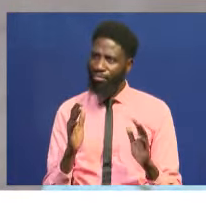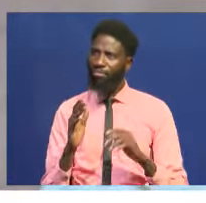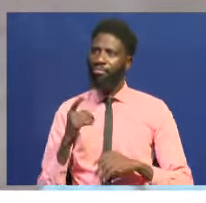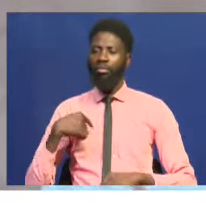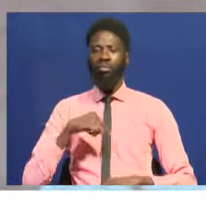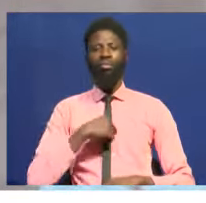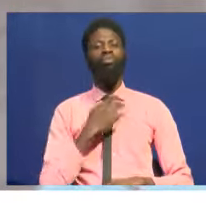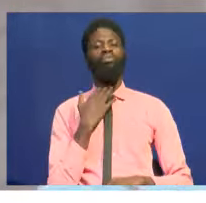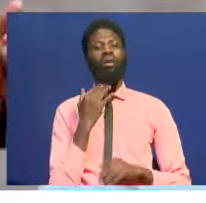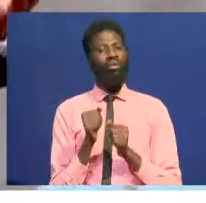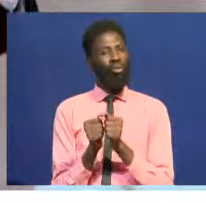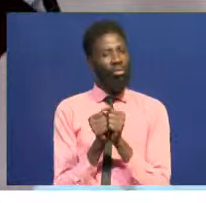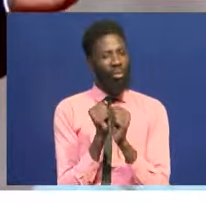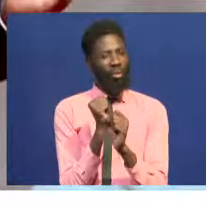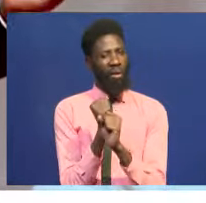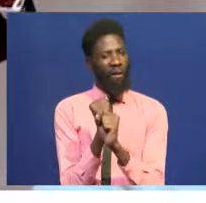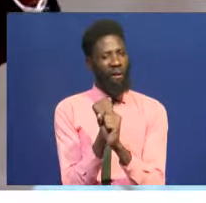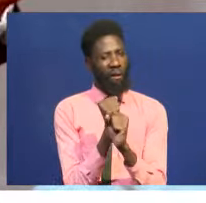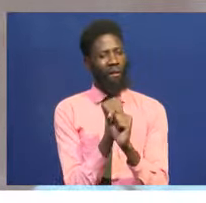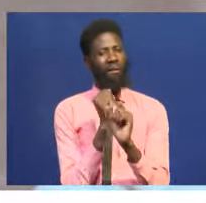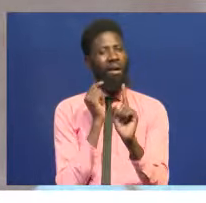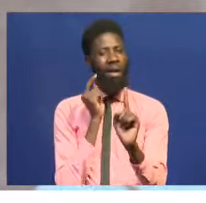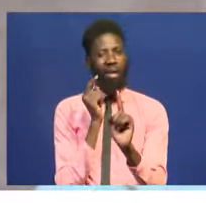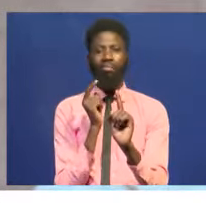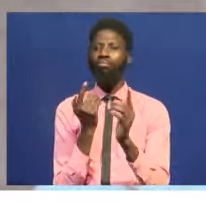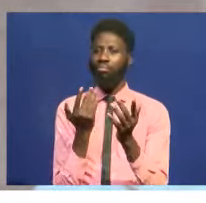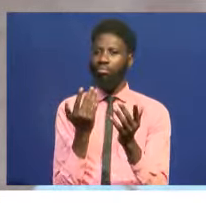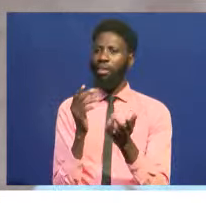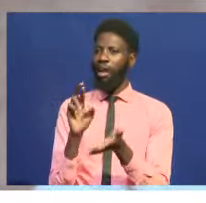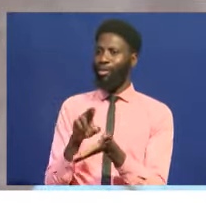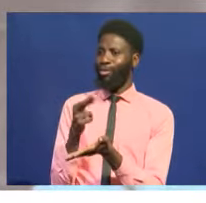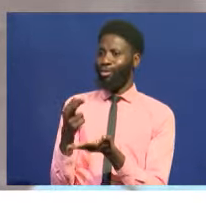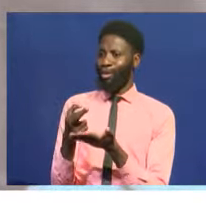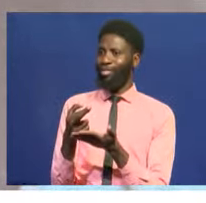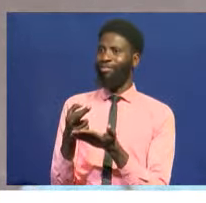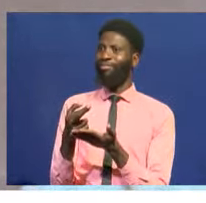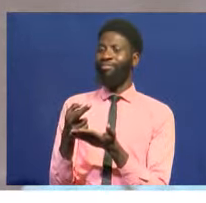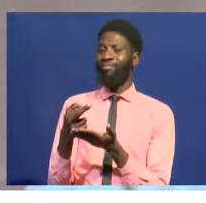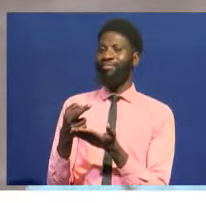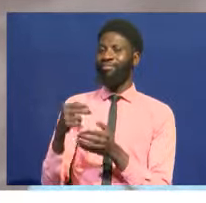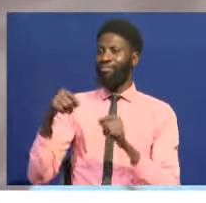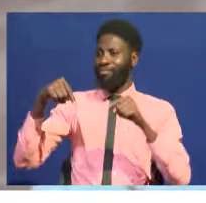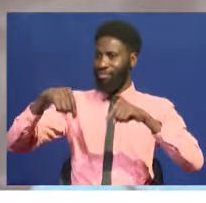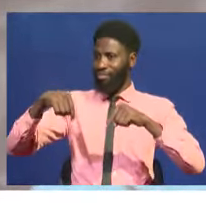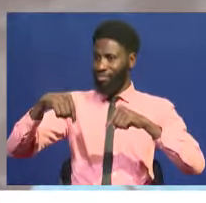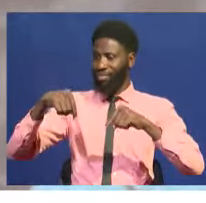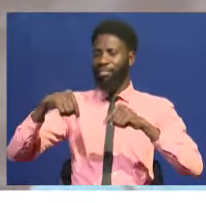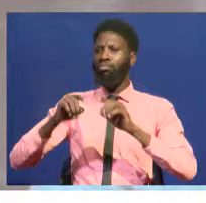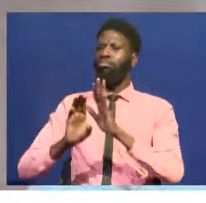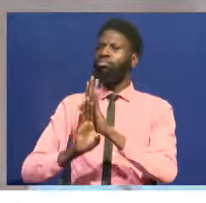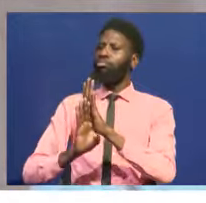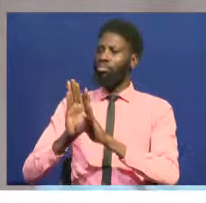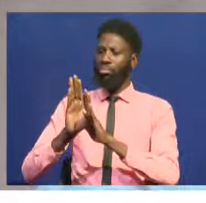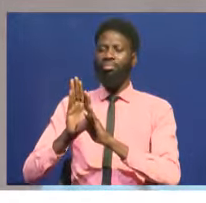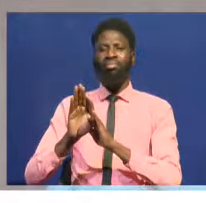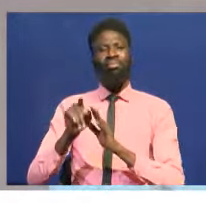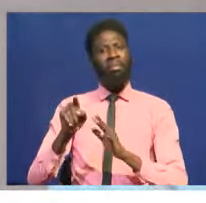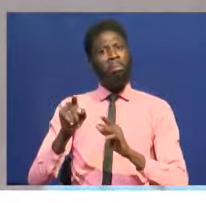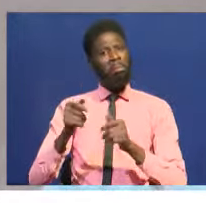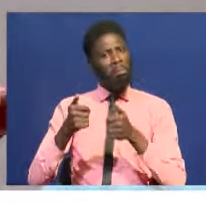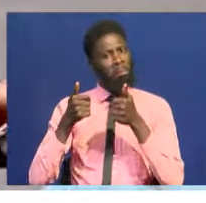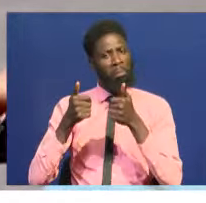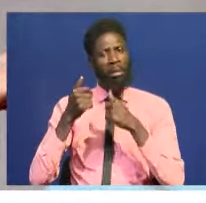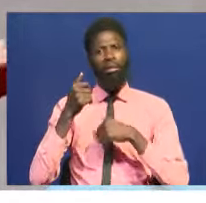to work together towards developing this resource, a great resource for Kenya and a great